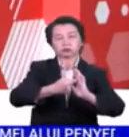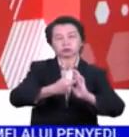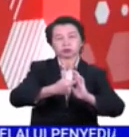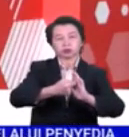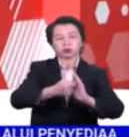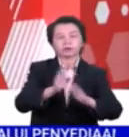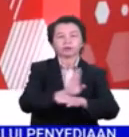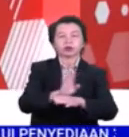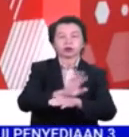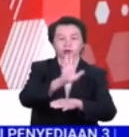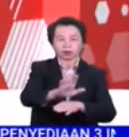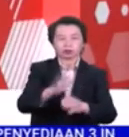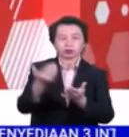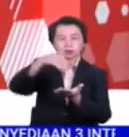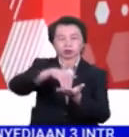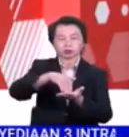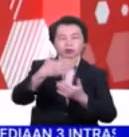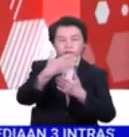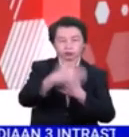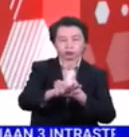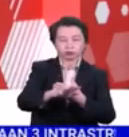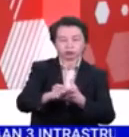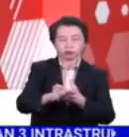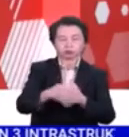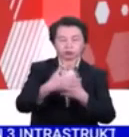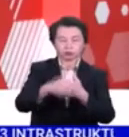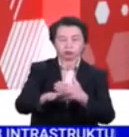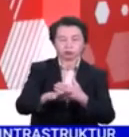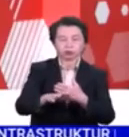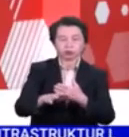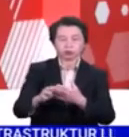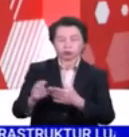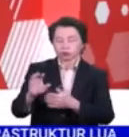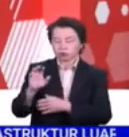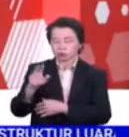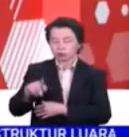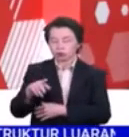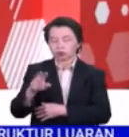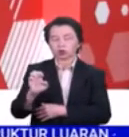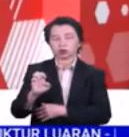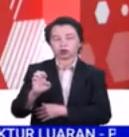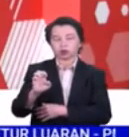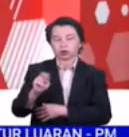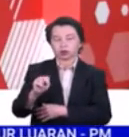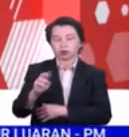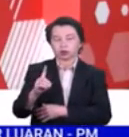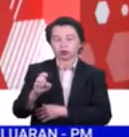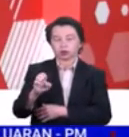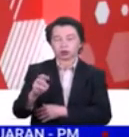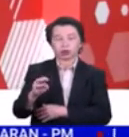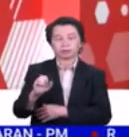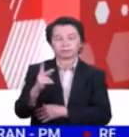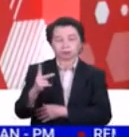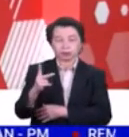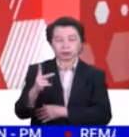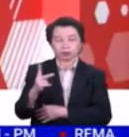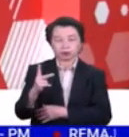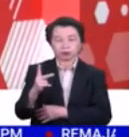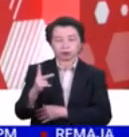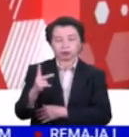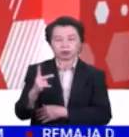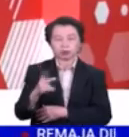perniagaan mereka semula ini selepas era pen demi penyakit anak beralih kepada penuh